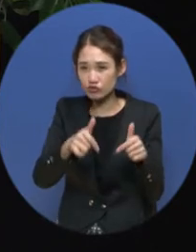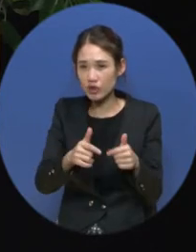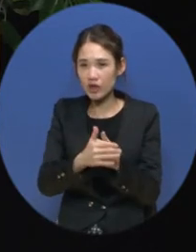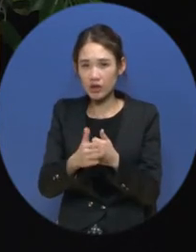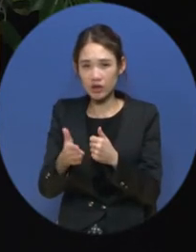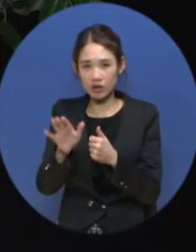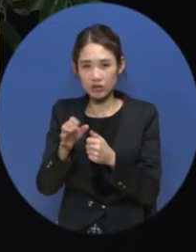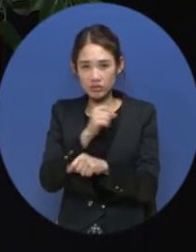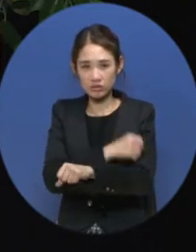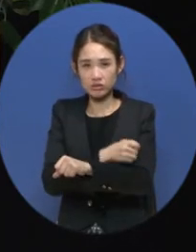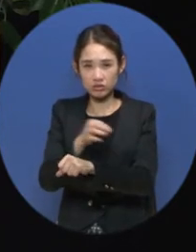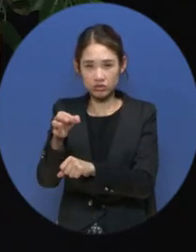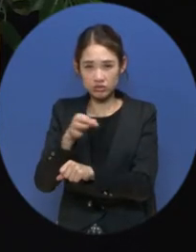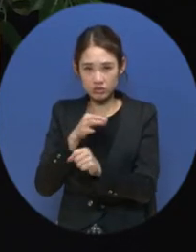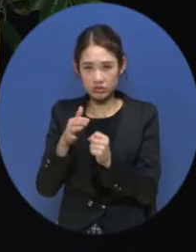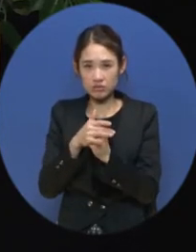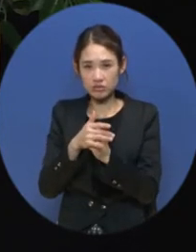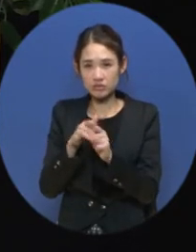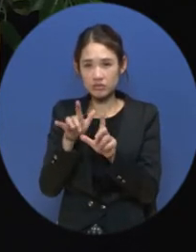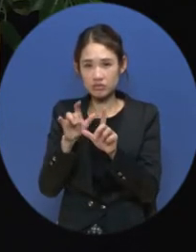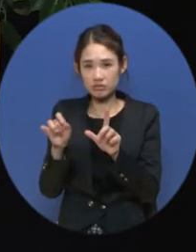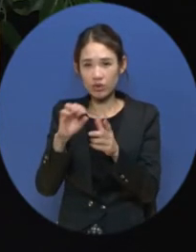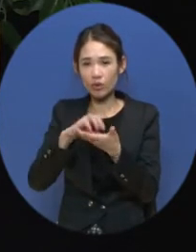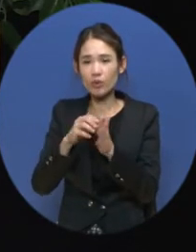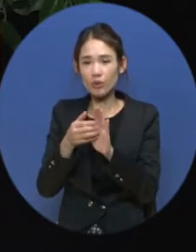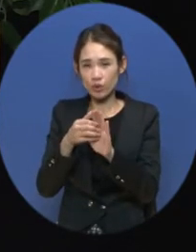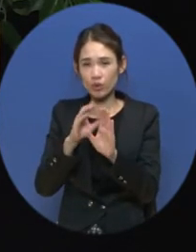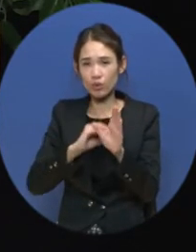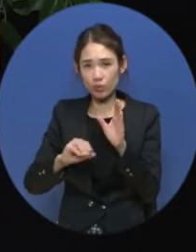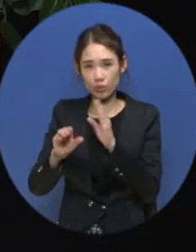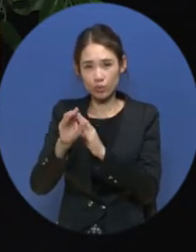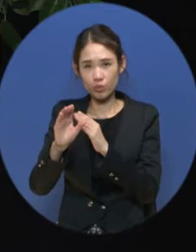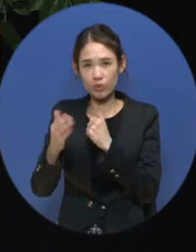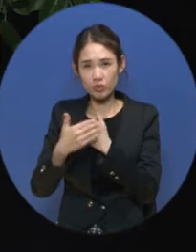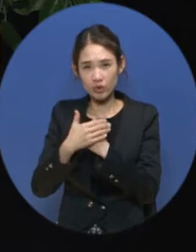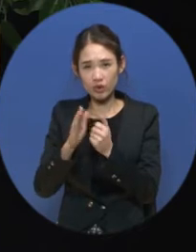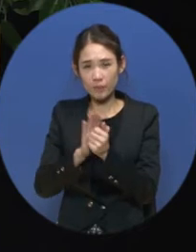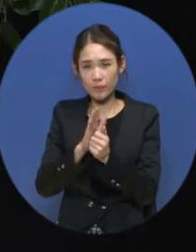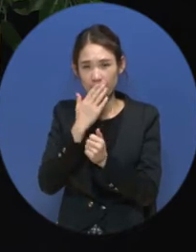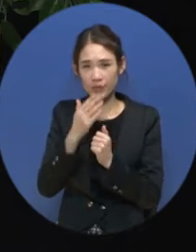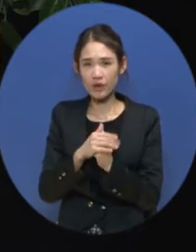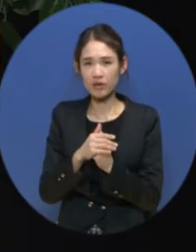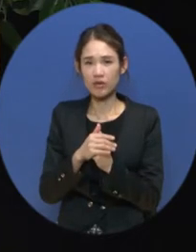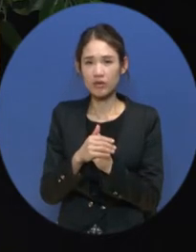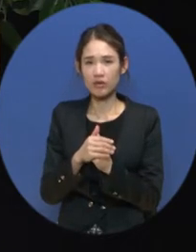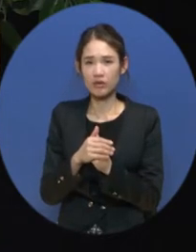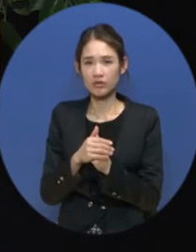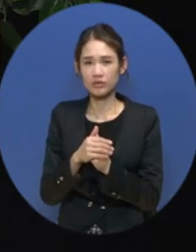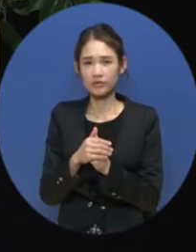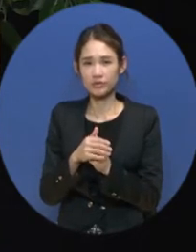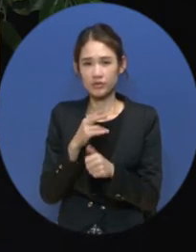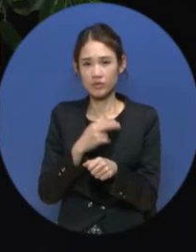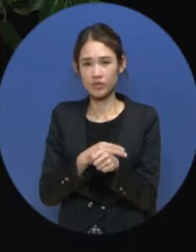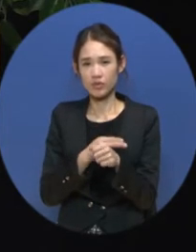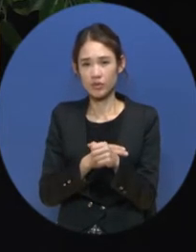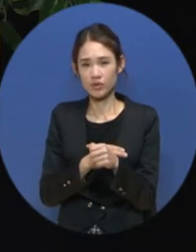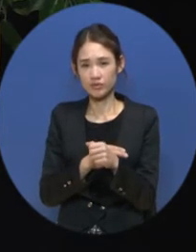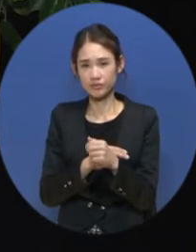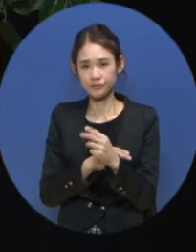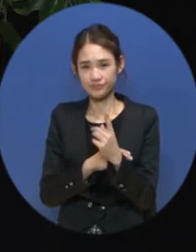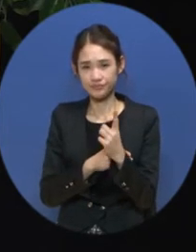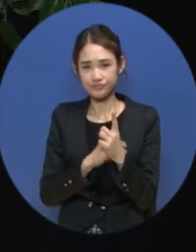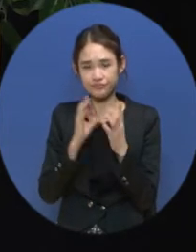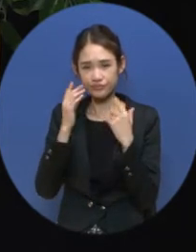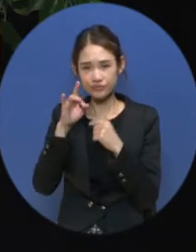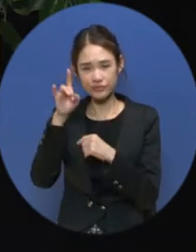빠져나가도 인건비로 지원이 되기 때문에 그런 부분은 어느 정도 이렇게 보완이 돼요. 이게 뭐 아까 교사 대 아동 비율을